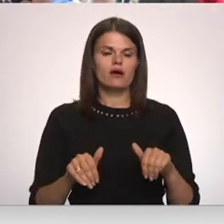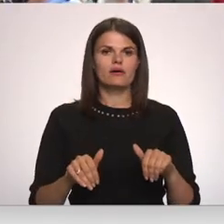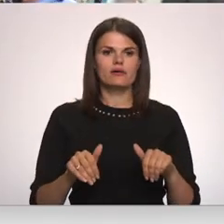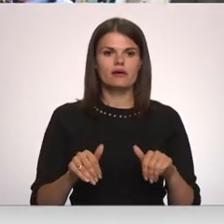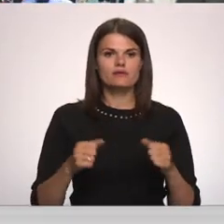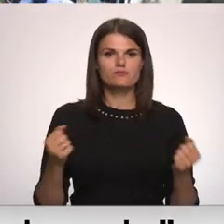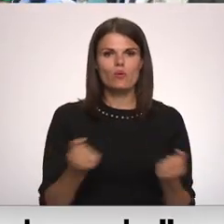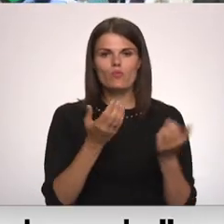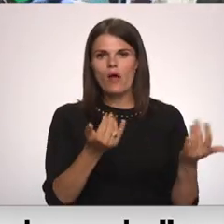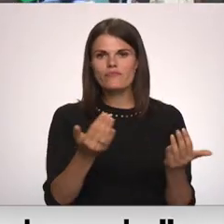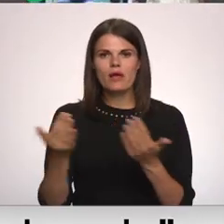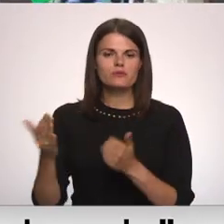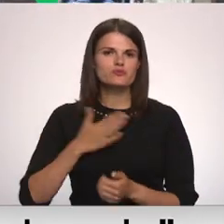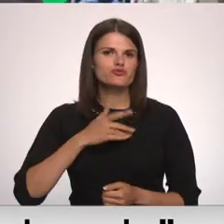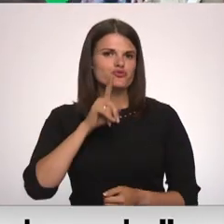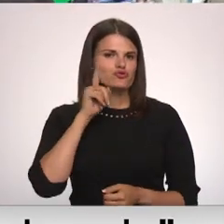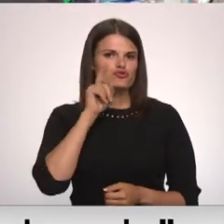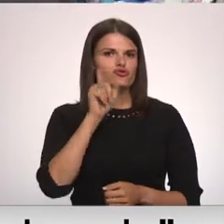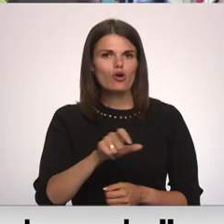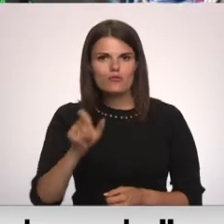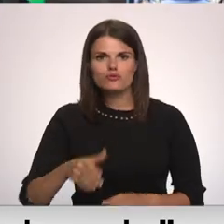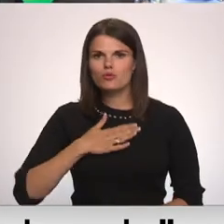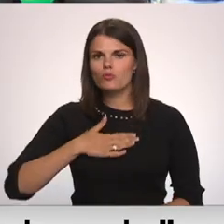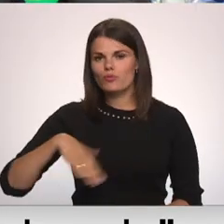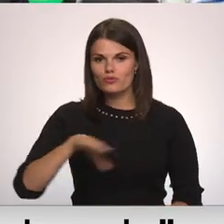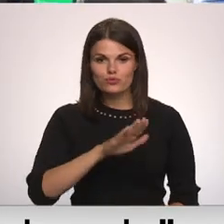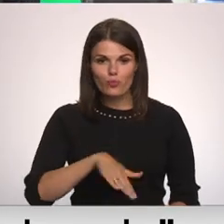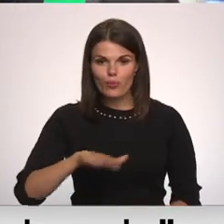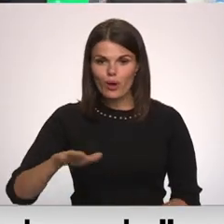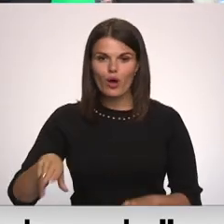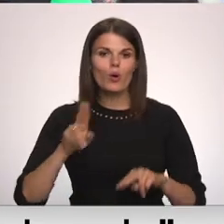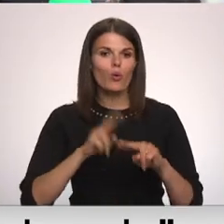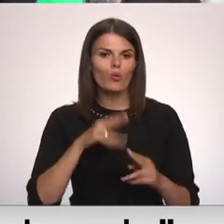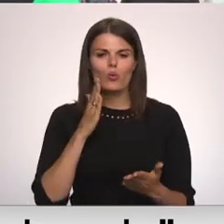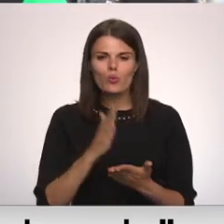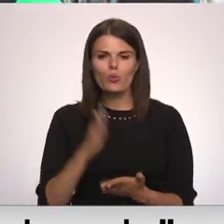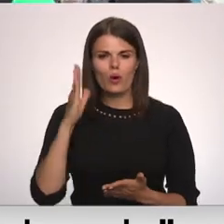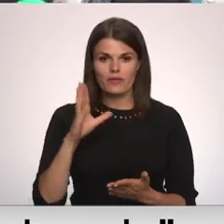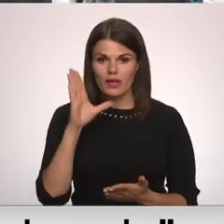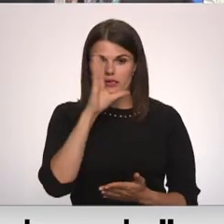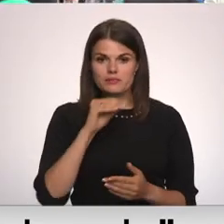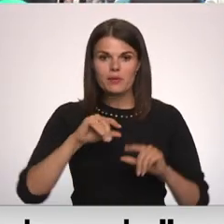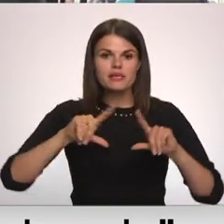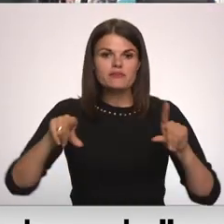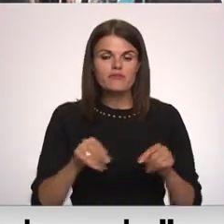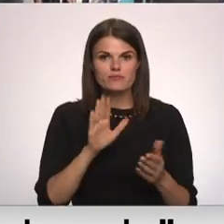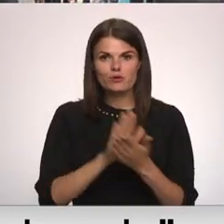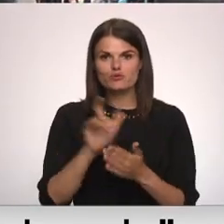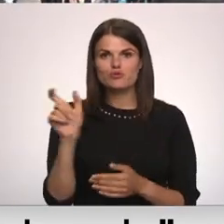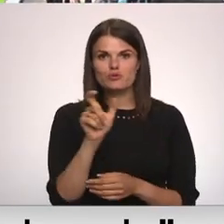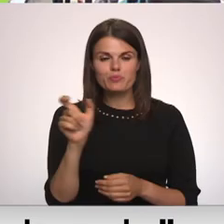spēs nodarbināt mūsu jauniešus, mūsu bērnus un pavisam noteikti spēs atraut kaut uz mirkli